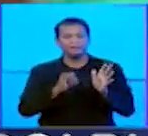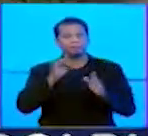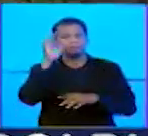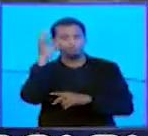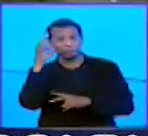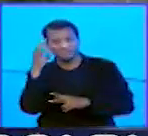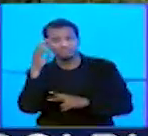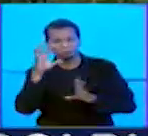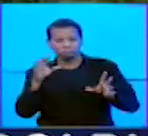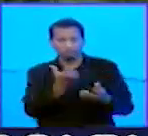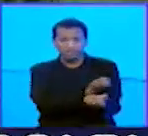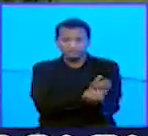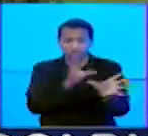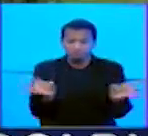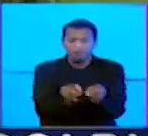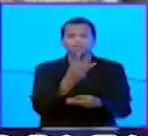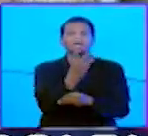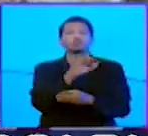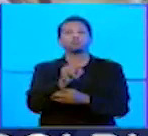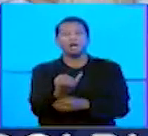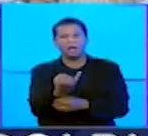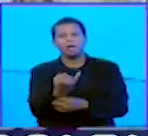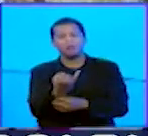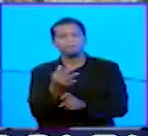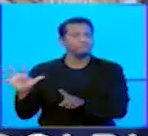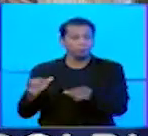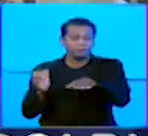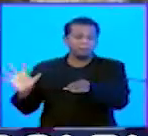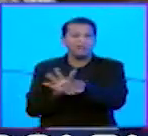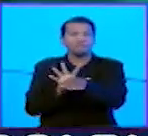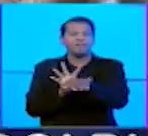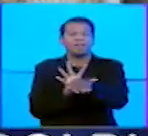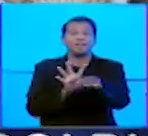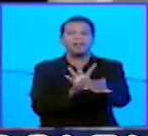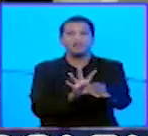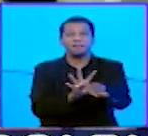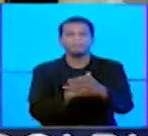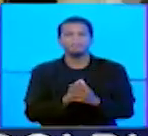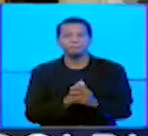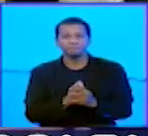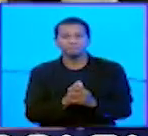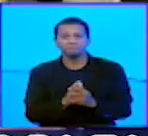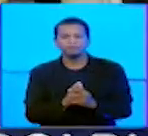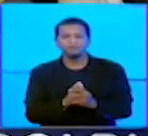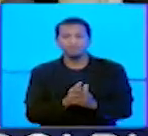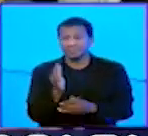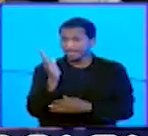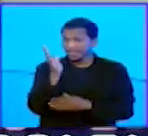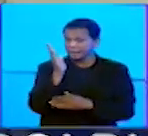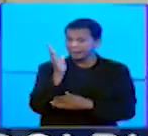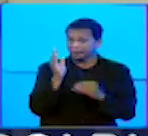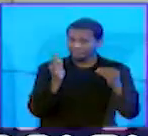3250000 sikan pemerintah Minggu sore vaksin ini mulai diberangkatkan dari Bio Farma Bandung Jawa